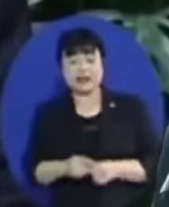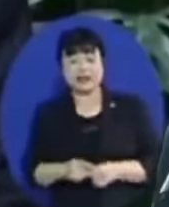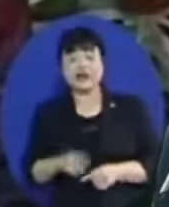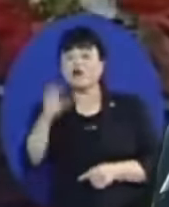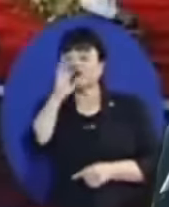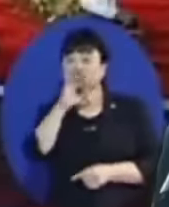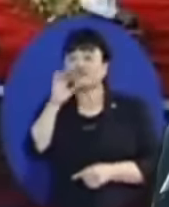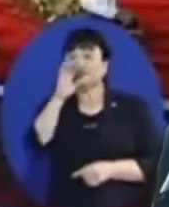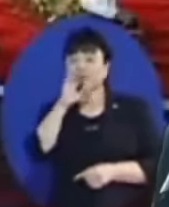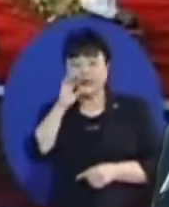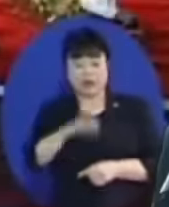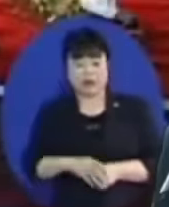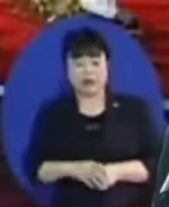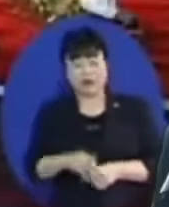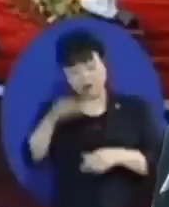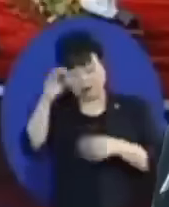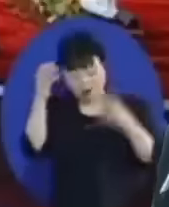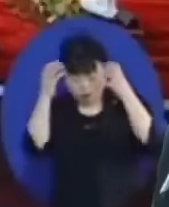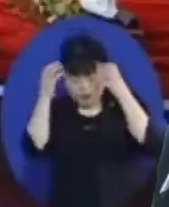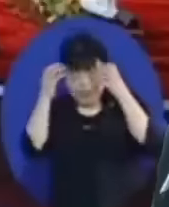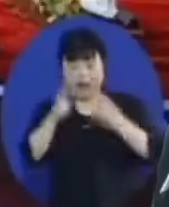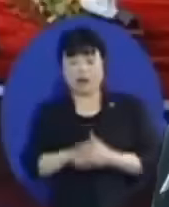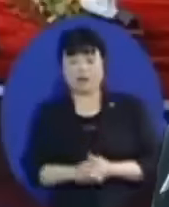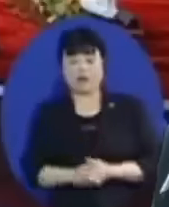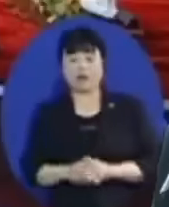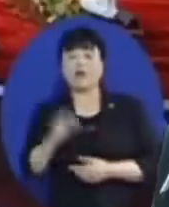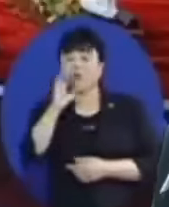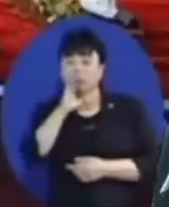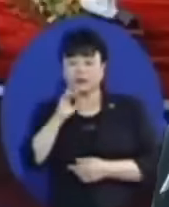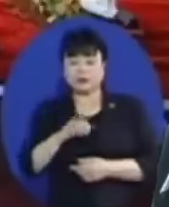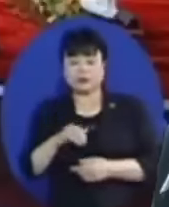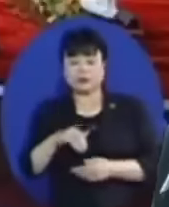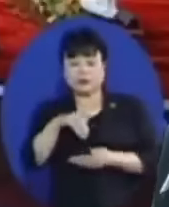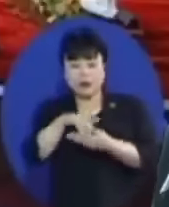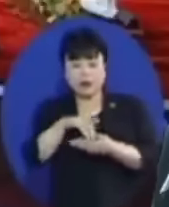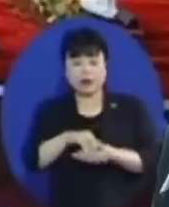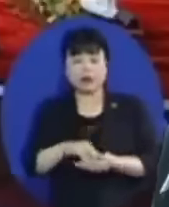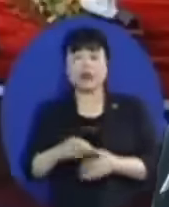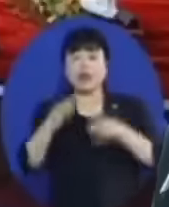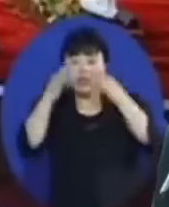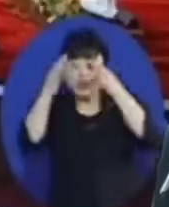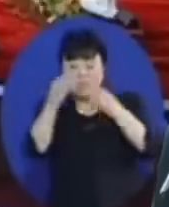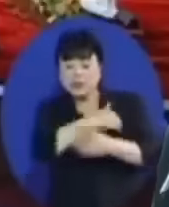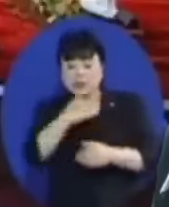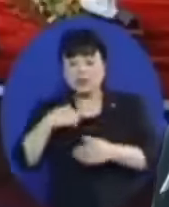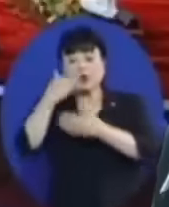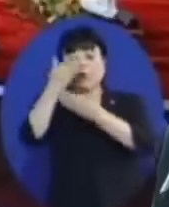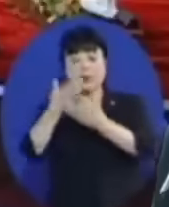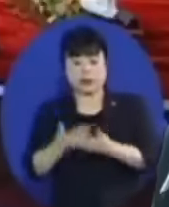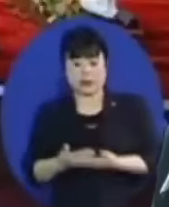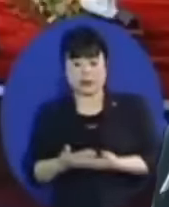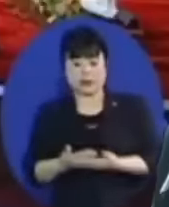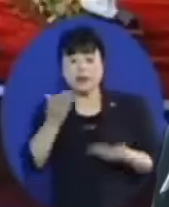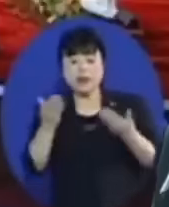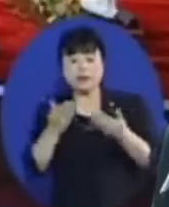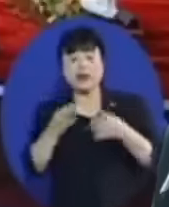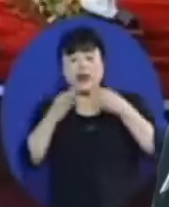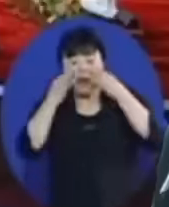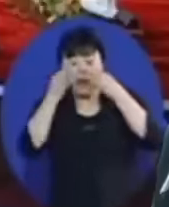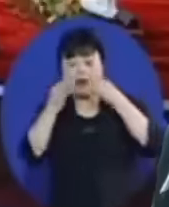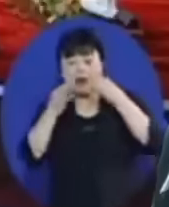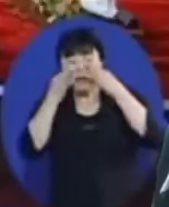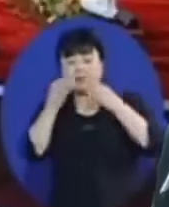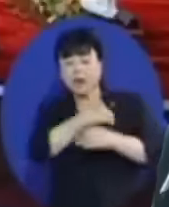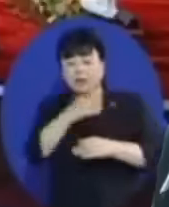닦고 고생을 하고 수양을 하고 애를 써서 자격을 얻으려고 합니다. 그런데 얼마나 애를